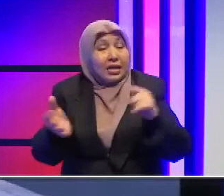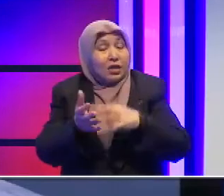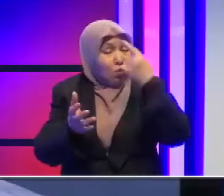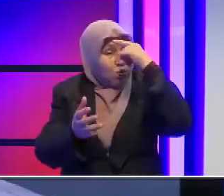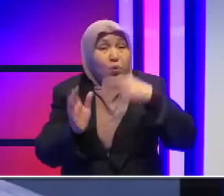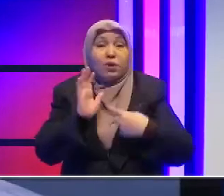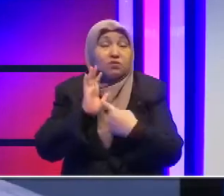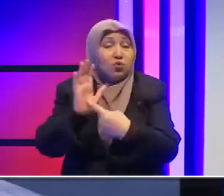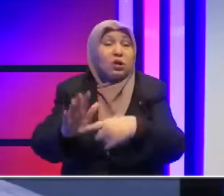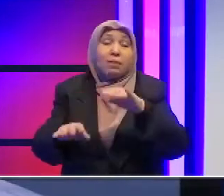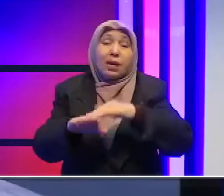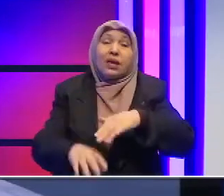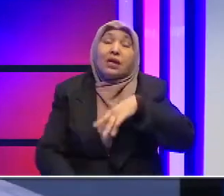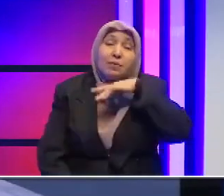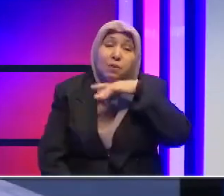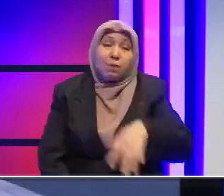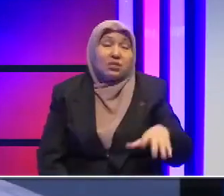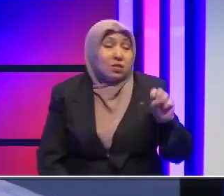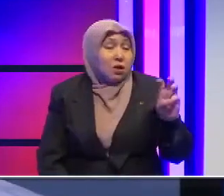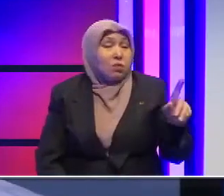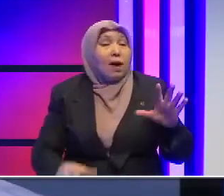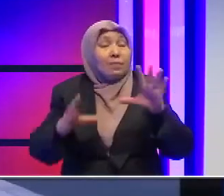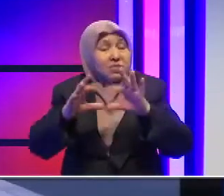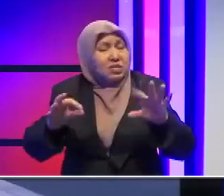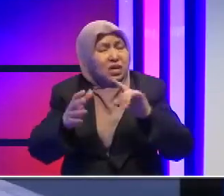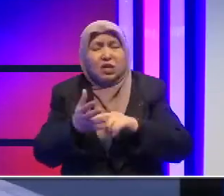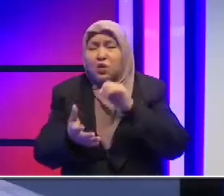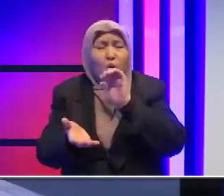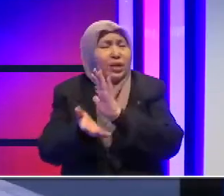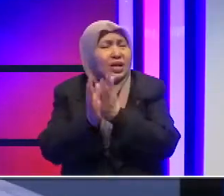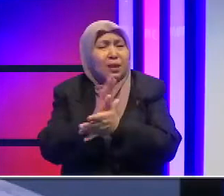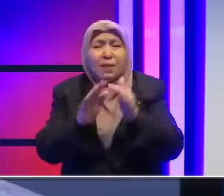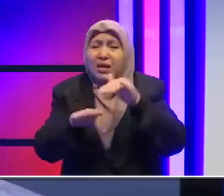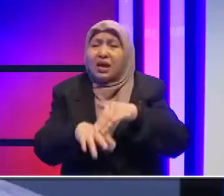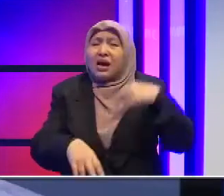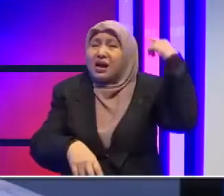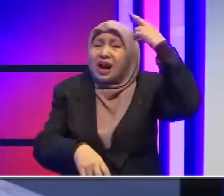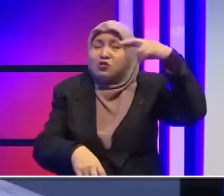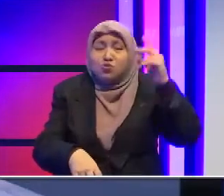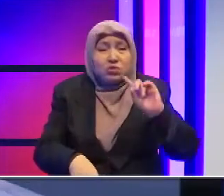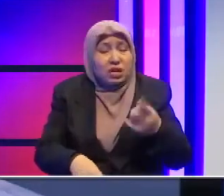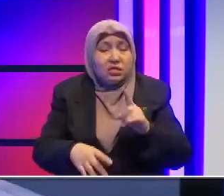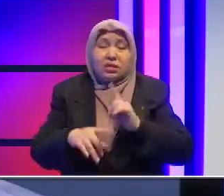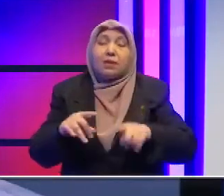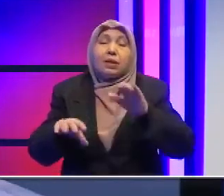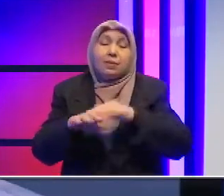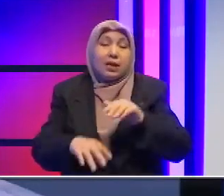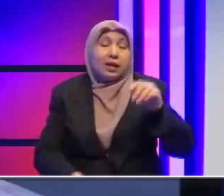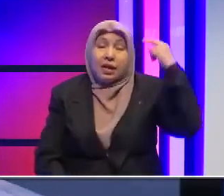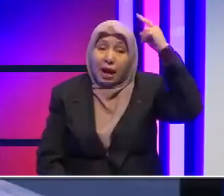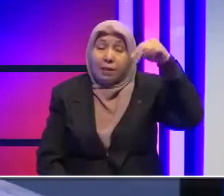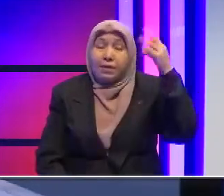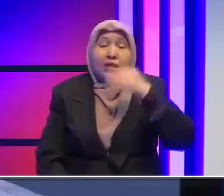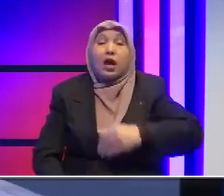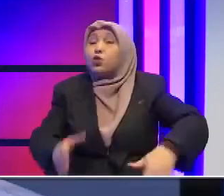menunjukkan kepada Nabi sallallahu alaihi wasallam peristiwa begini bukan hanya berlaku kepada Rasul sallallahu alaihi wasallam, bahkan para anbiya, para rasul